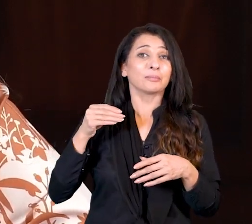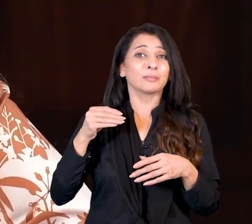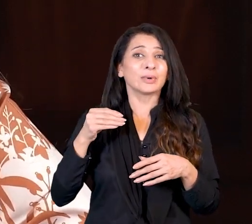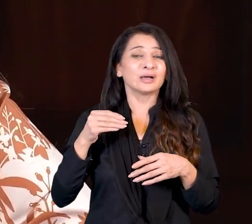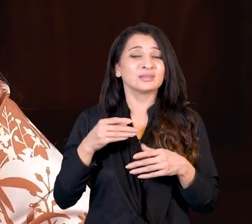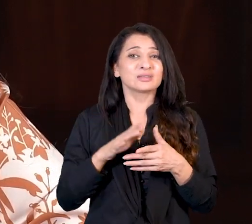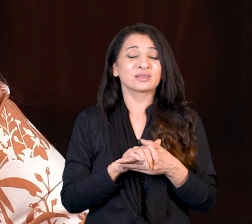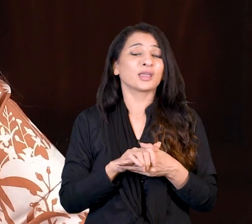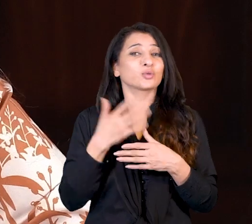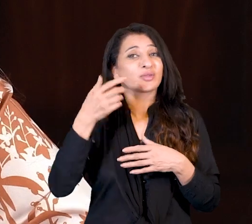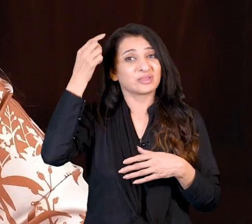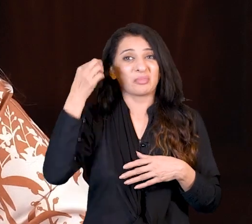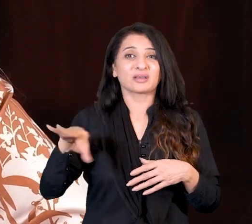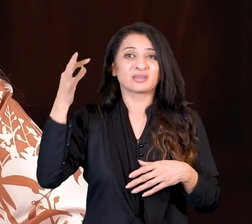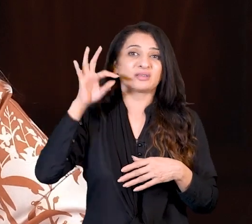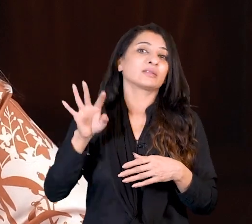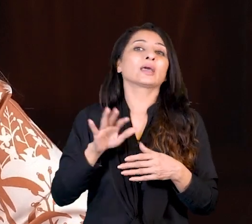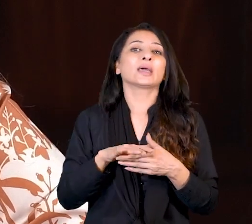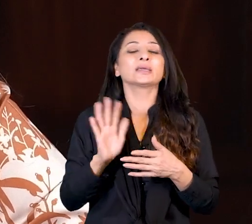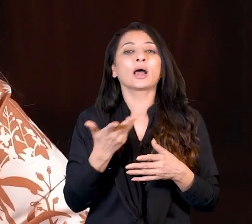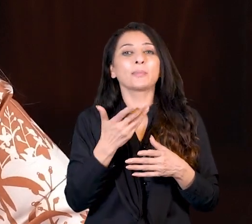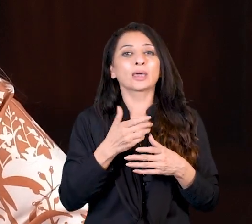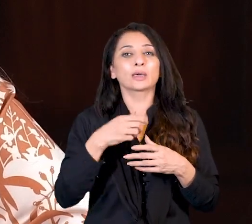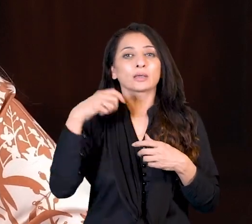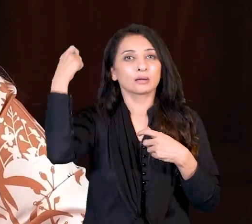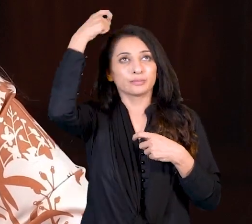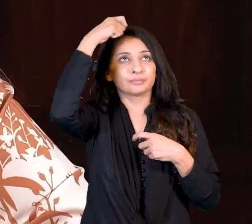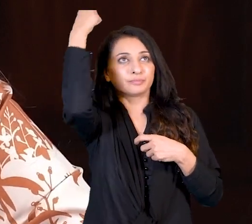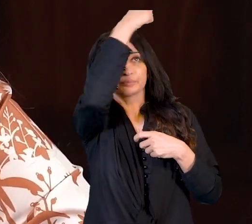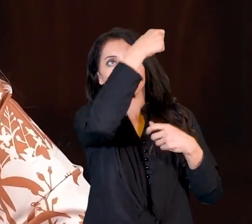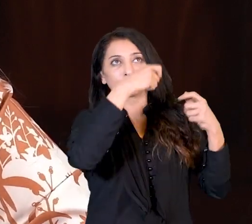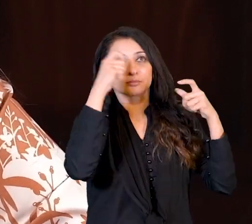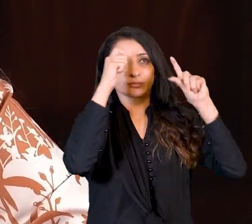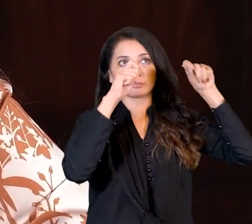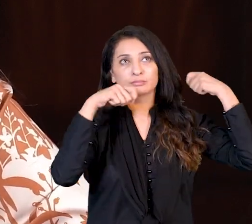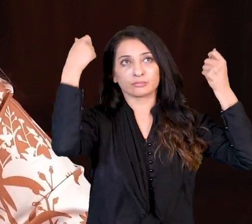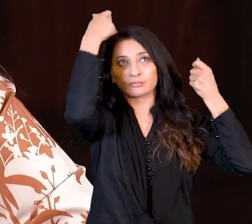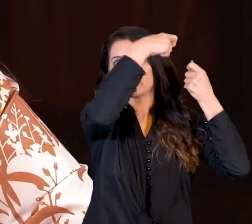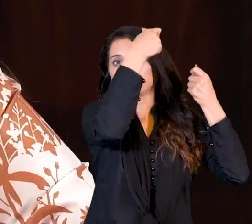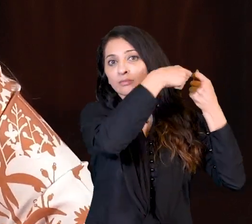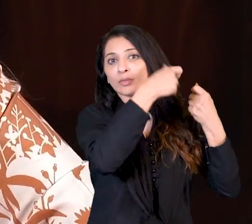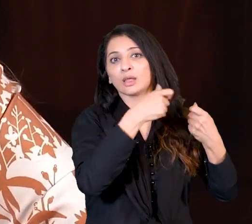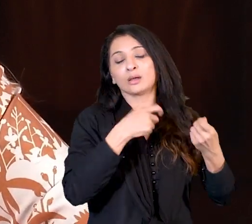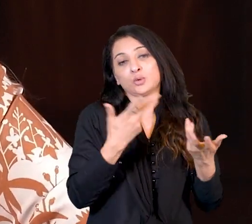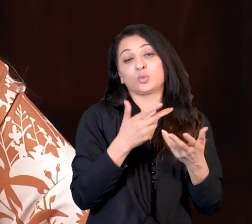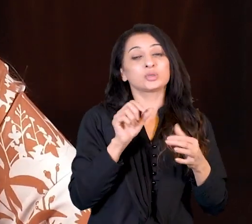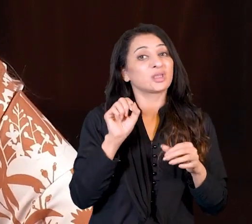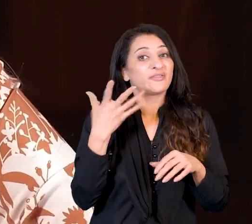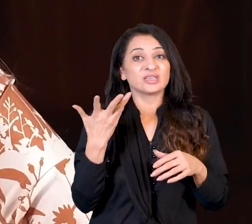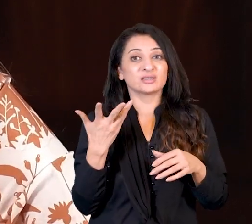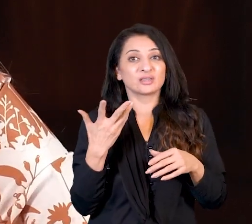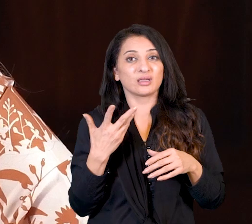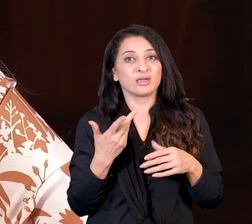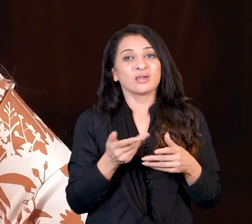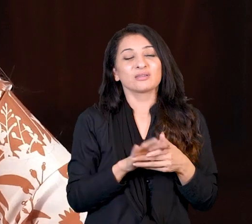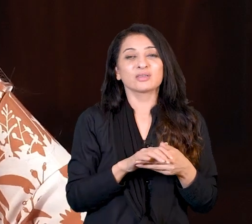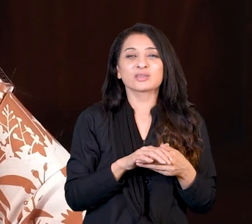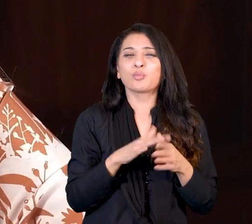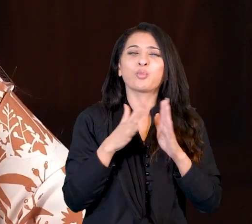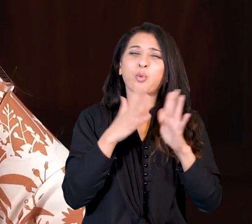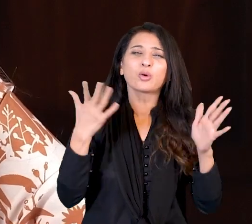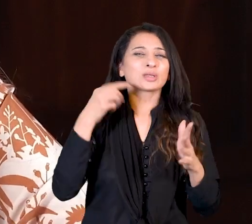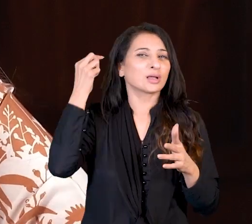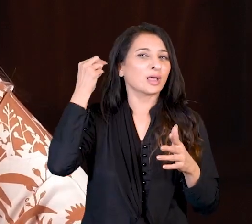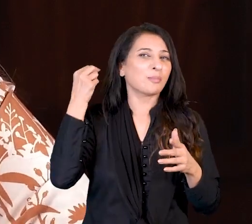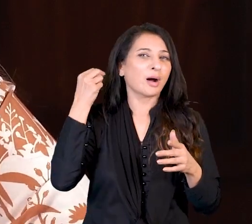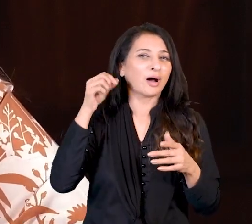जाते हैं, या फिर स्ट्रेटनर्स का बेजा इस्तेमाल, केराटिन, एक्सटेंसो, रिबॉन्डिंग वगैरह, इससे बाल बेहद डैमेज होते हैं और वो ना